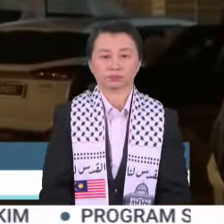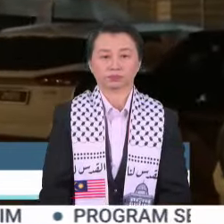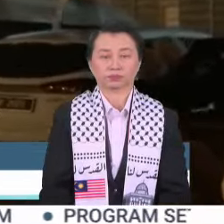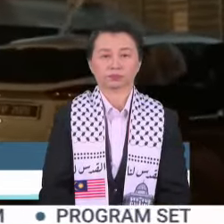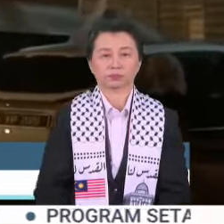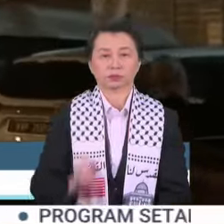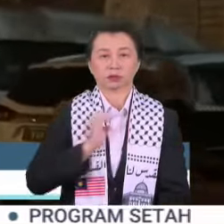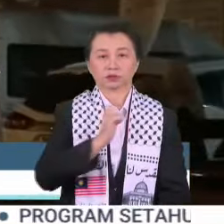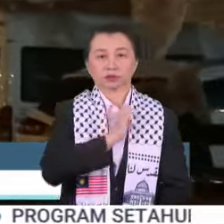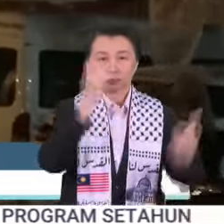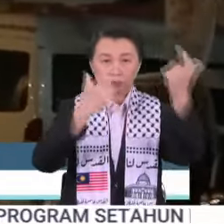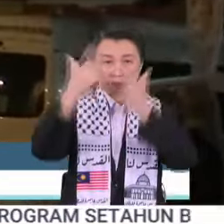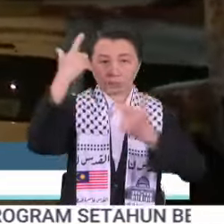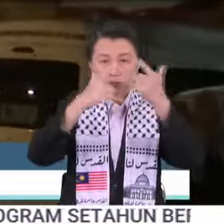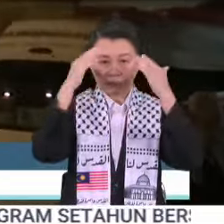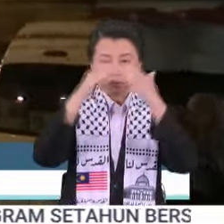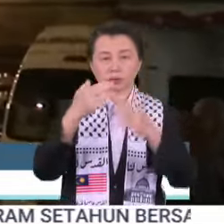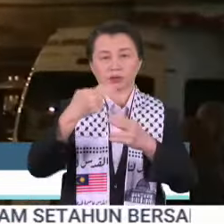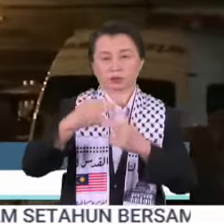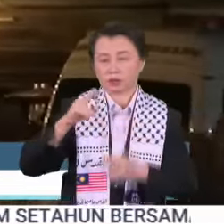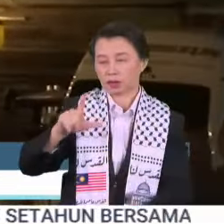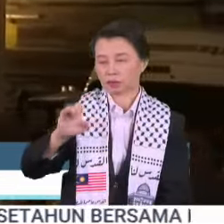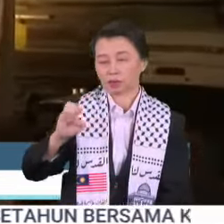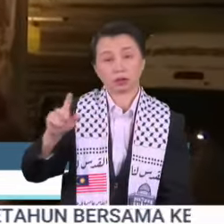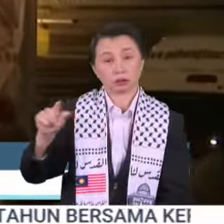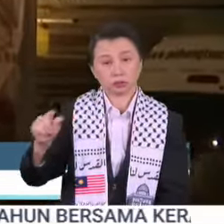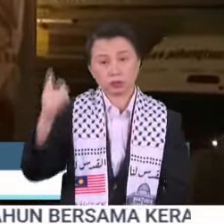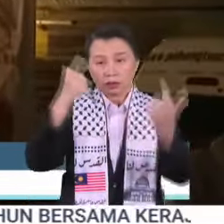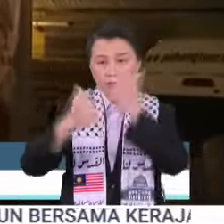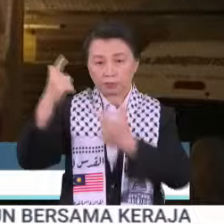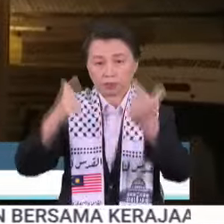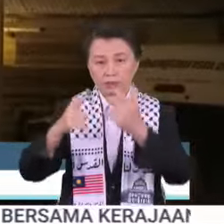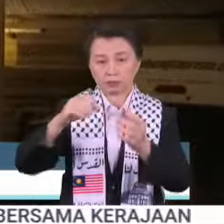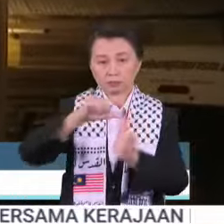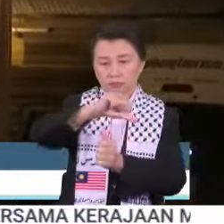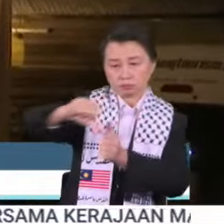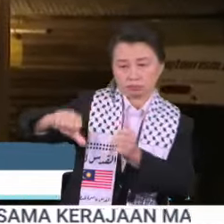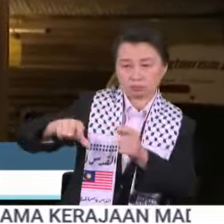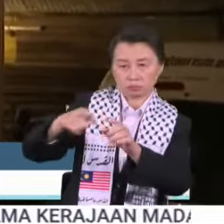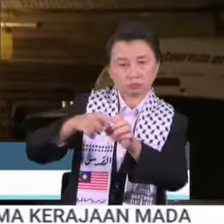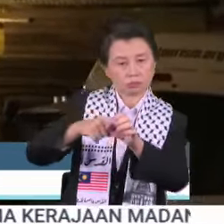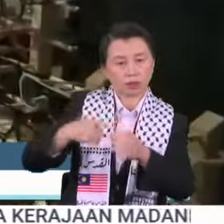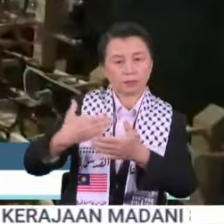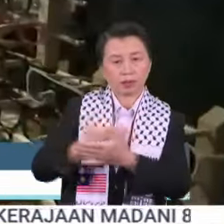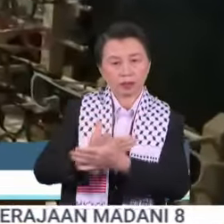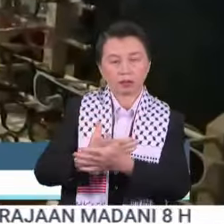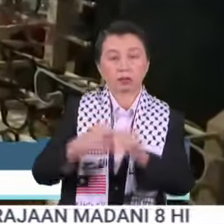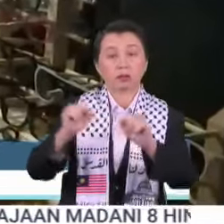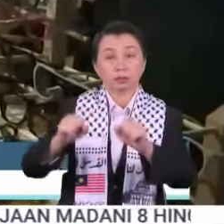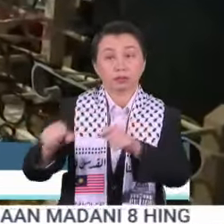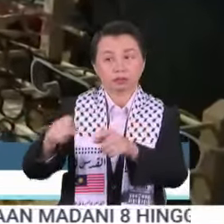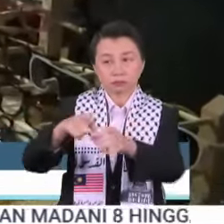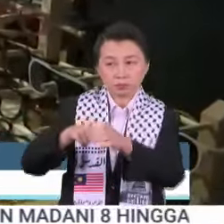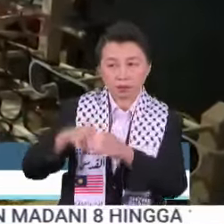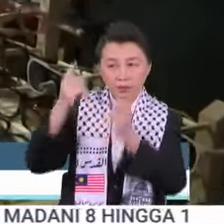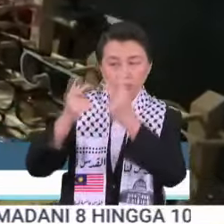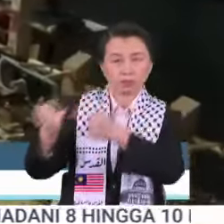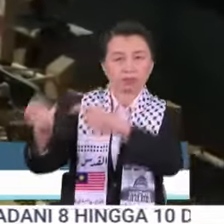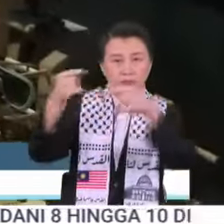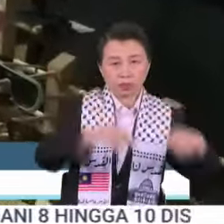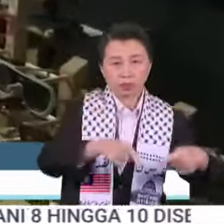Menurut Exco Pelancongan Pahang, Leong Yuman, pelancongan gastronomi antara daya tarikan baharu yang berupaya menarik pelancong